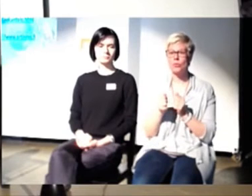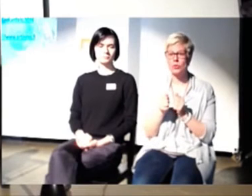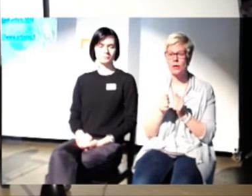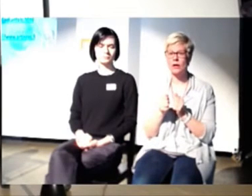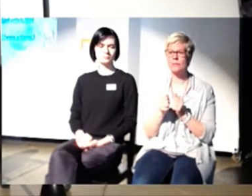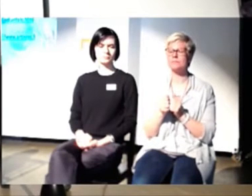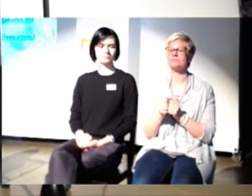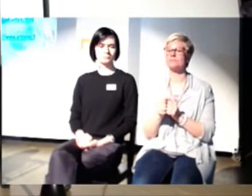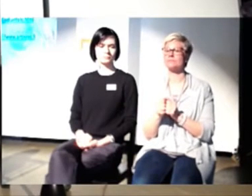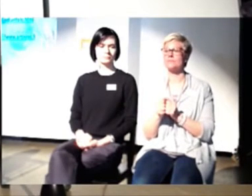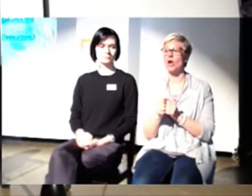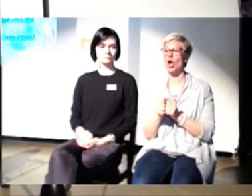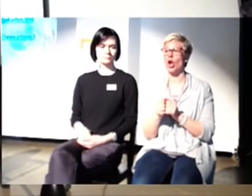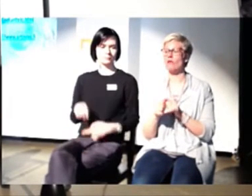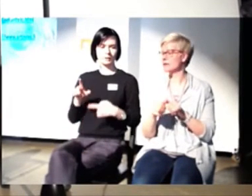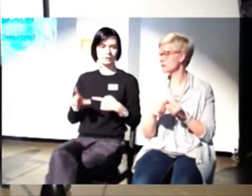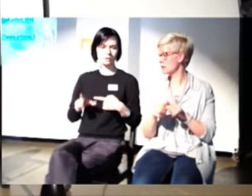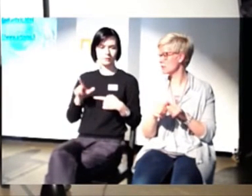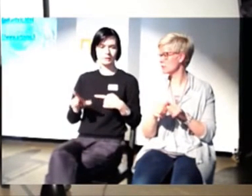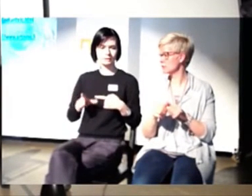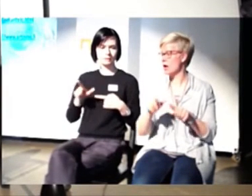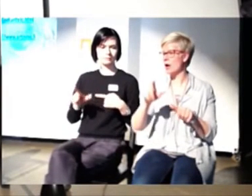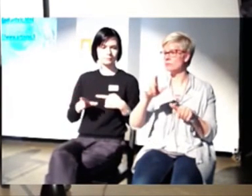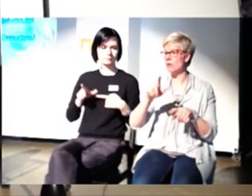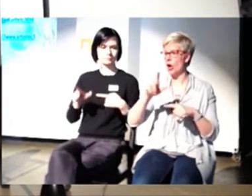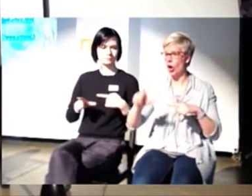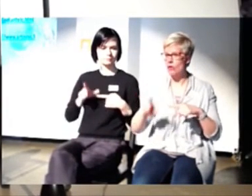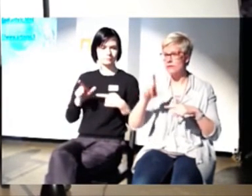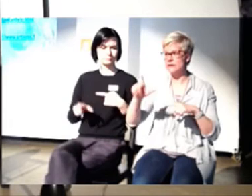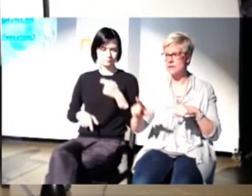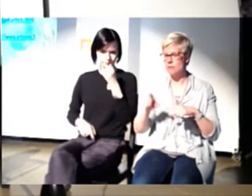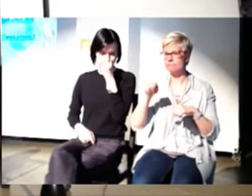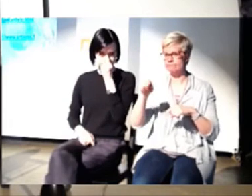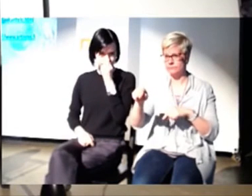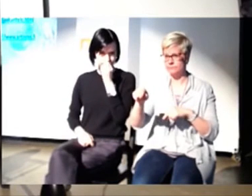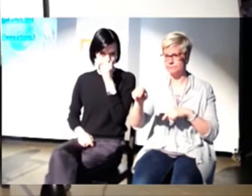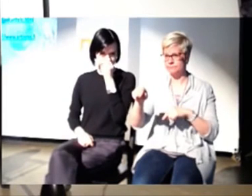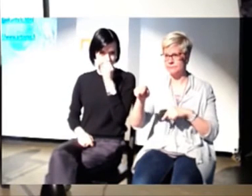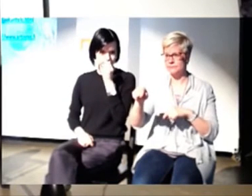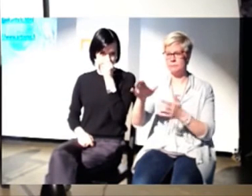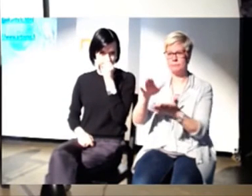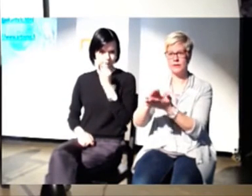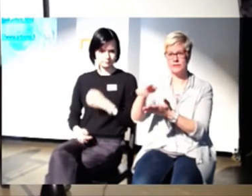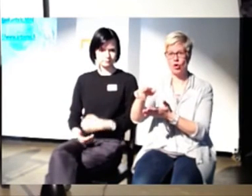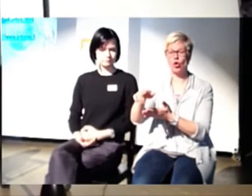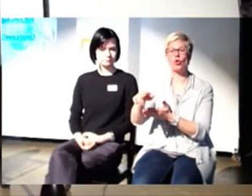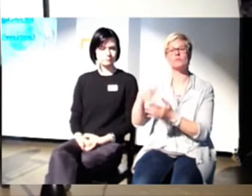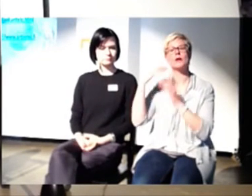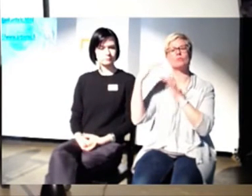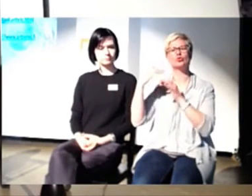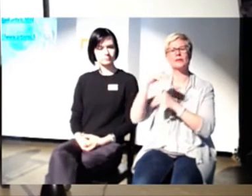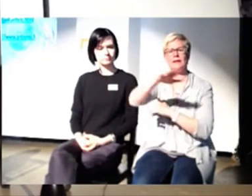ja Lovisan vierastelijassa on ollut myös niin kuin musiikin alan painotusta,